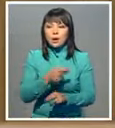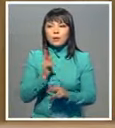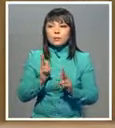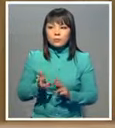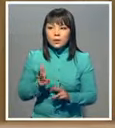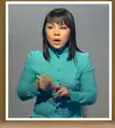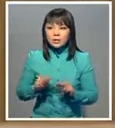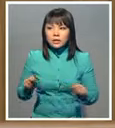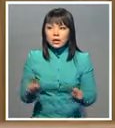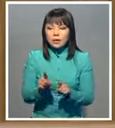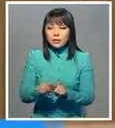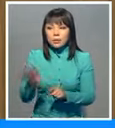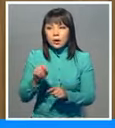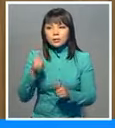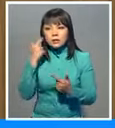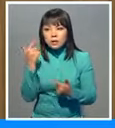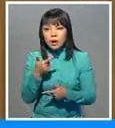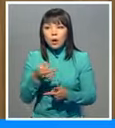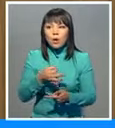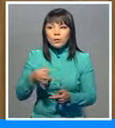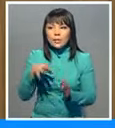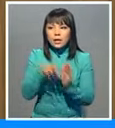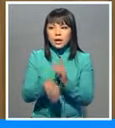қалыптастыру елімі дамыған 30 елдің қатарына